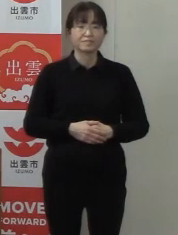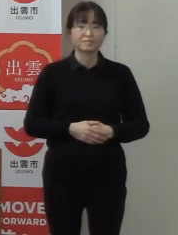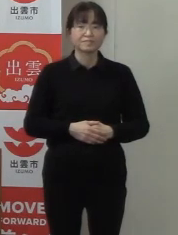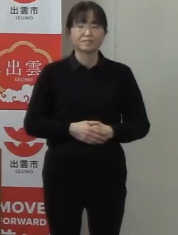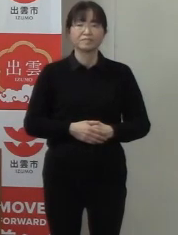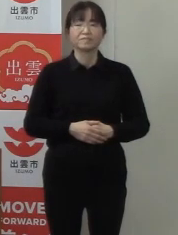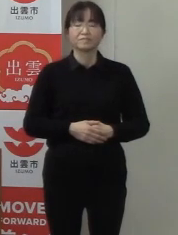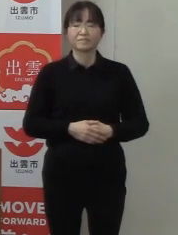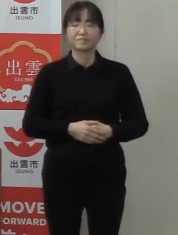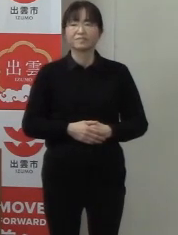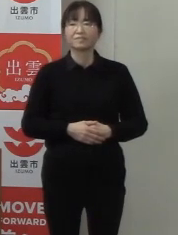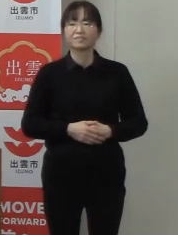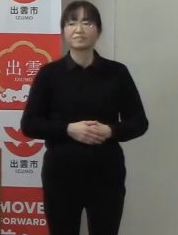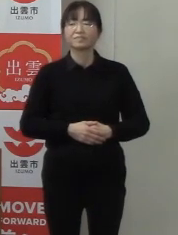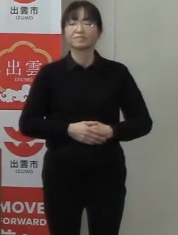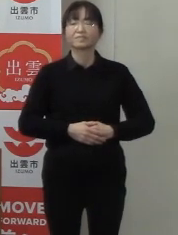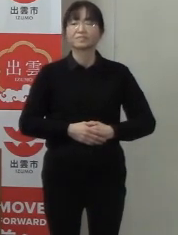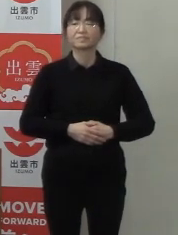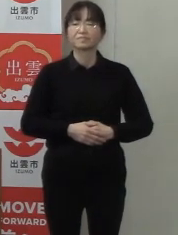か。あ、どうぞ。